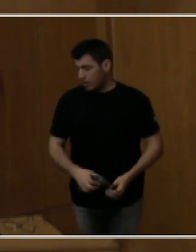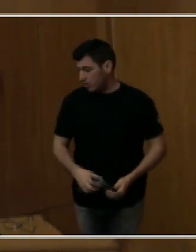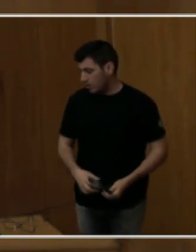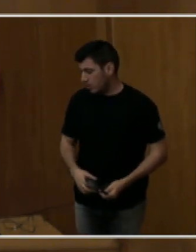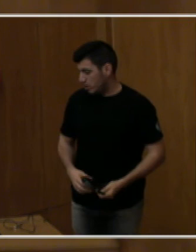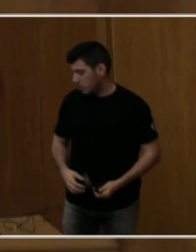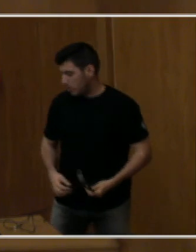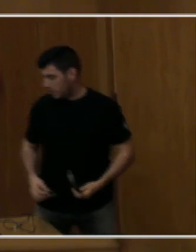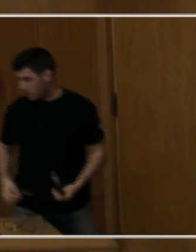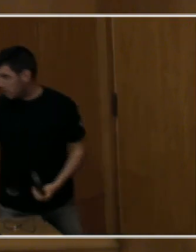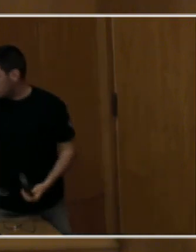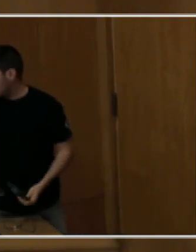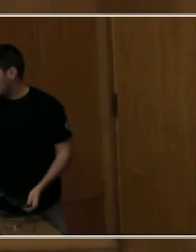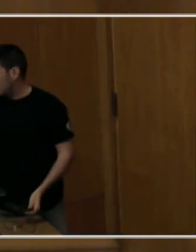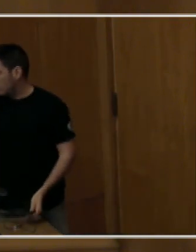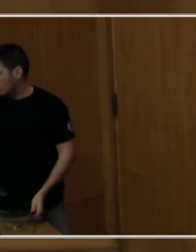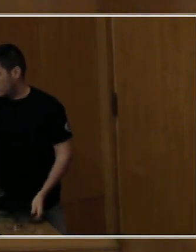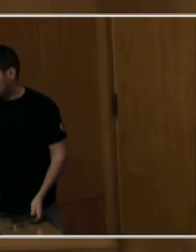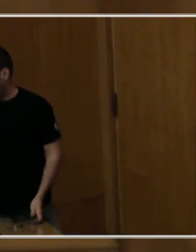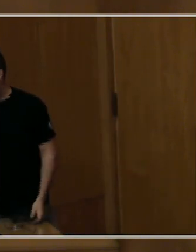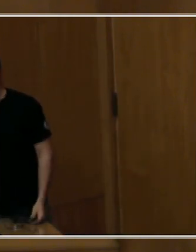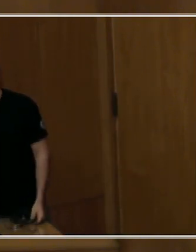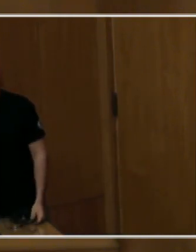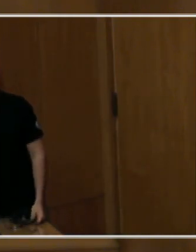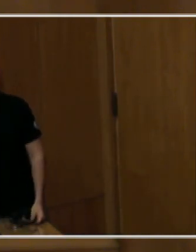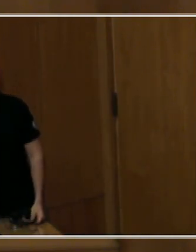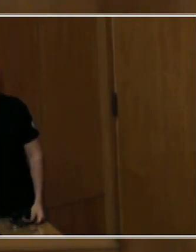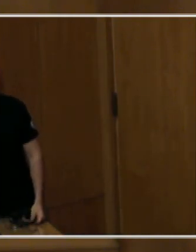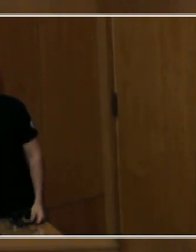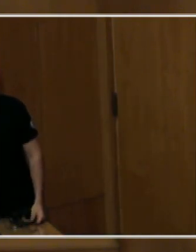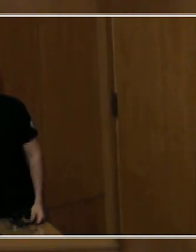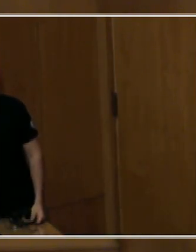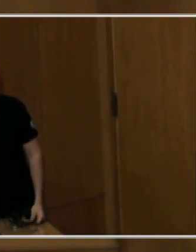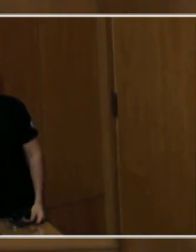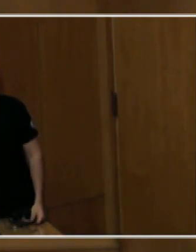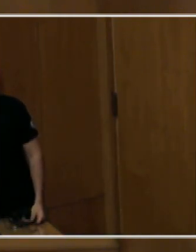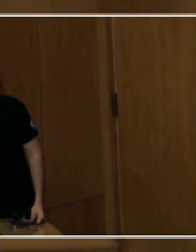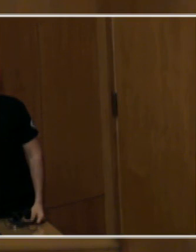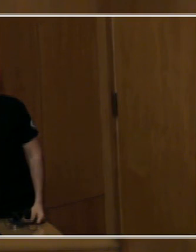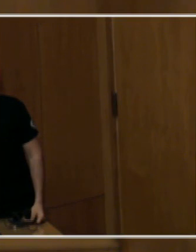Η ξενάγηση στο Πλανητάριο θα ξεκινήσει 8.30 ακριβώς, μέσα στο Πλανητάριο.